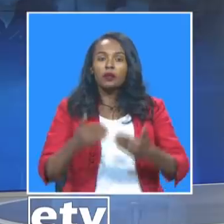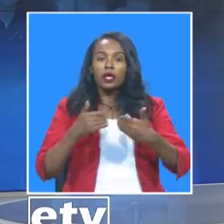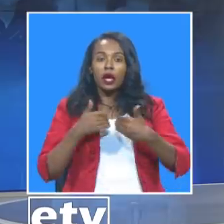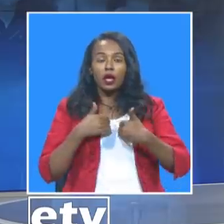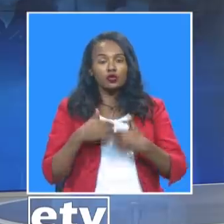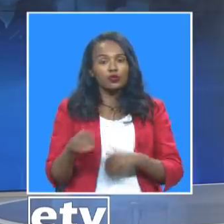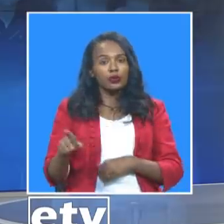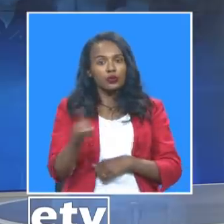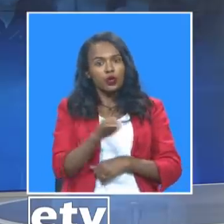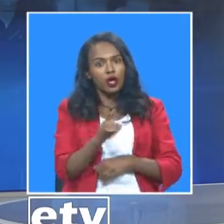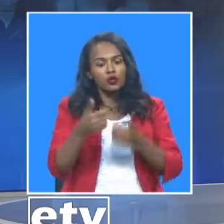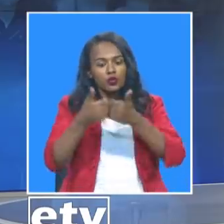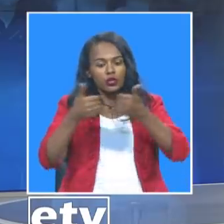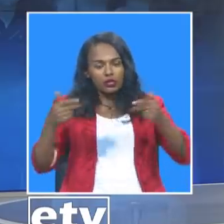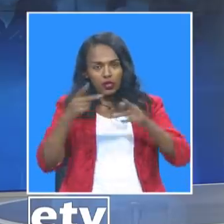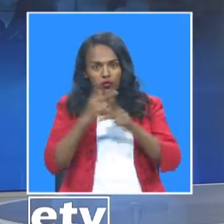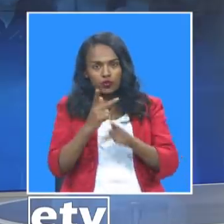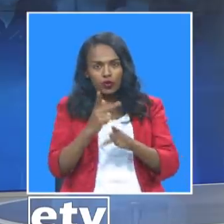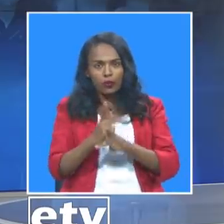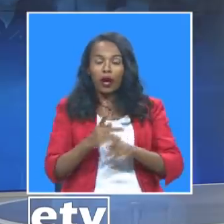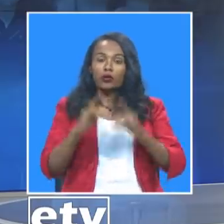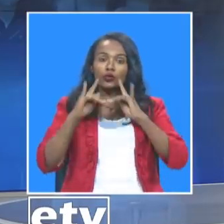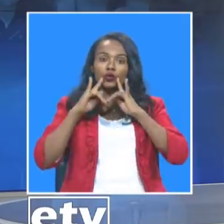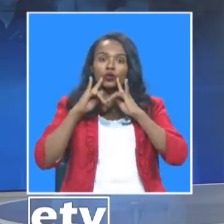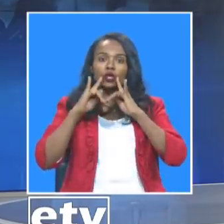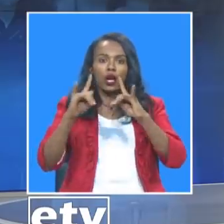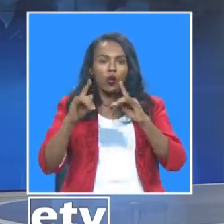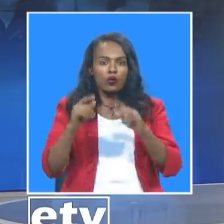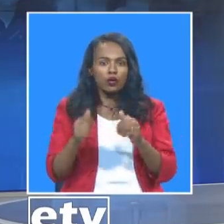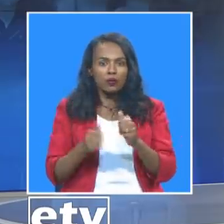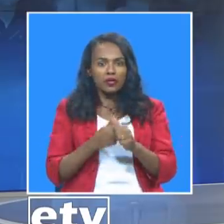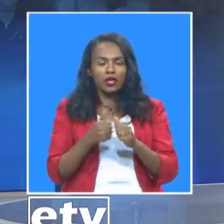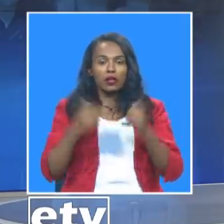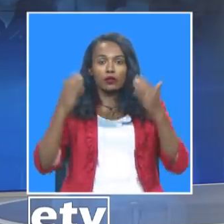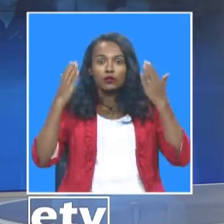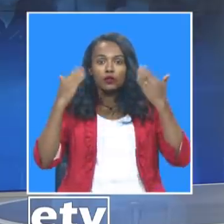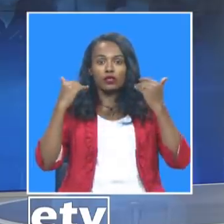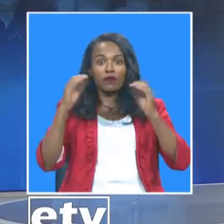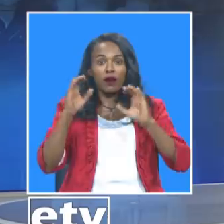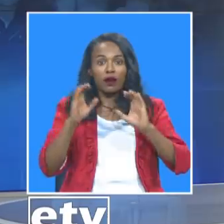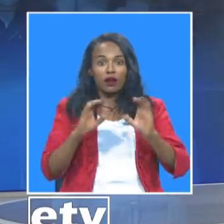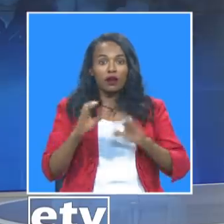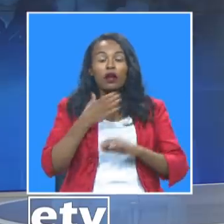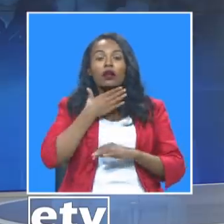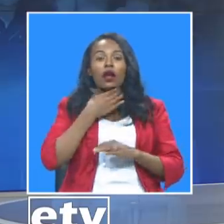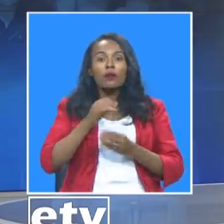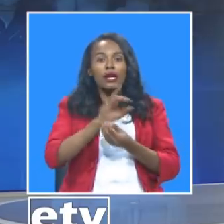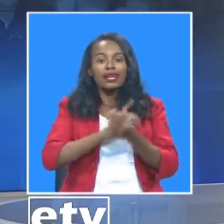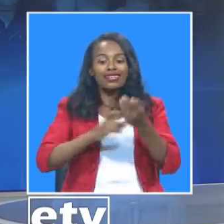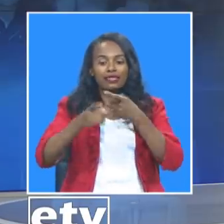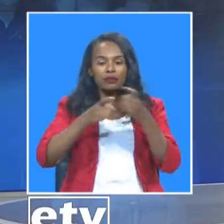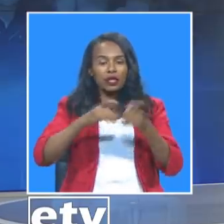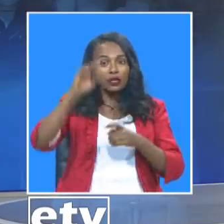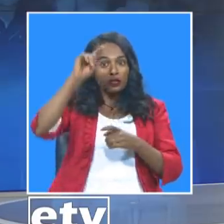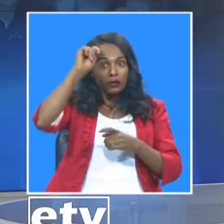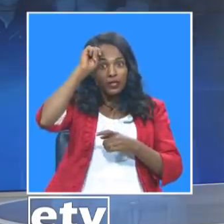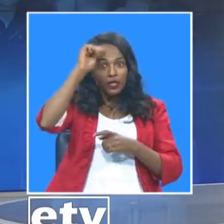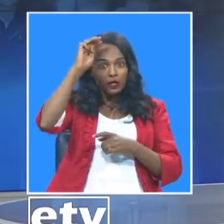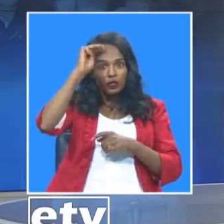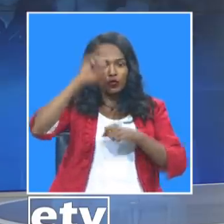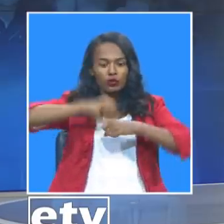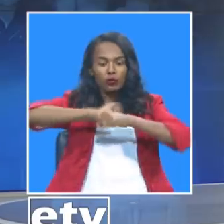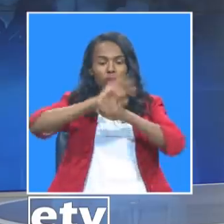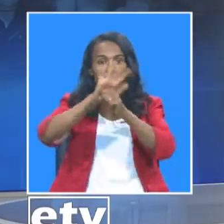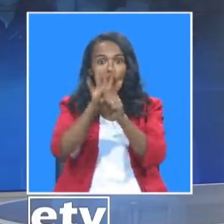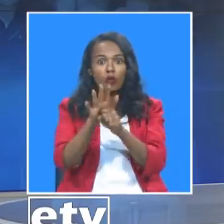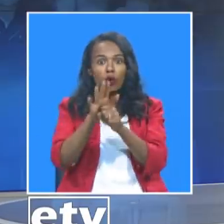ያላችሁበት ሆናችሁ ርቀታችሁን ጠብቃችሁ ኢቲቪ ዜና 57ን እየተከታተላችሁ እንደሆነ ተስፋለን። የአማራ ክልል ርዕሰ መስተዳድር ተመስገን ጥሩነህ በኮሮና